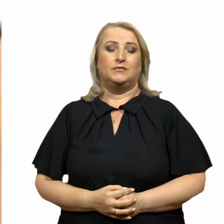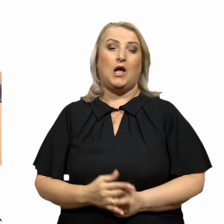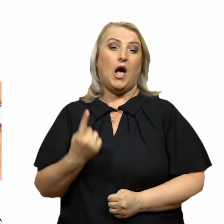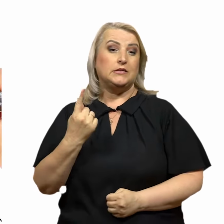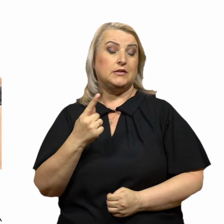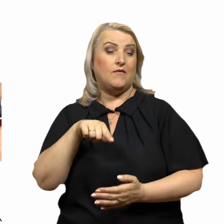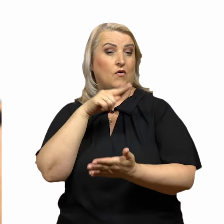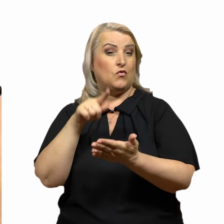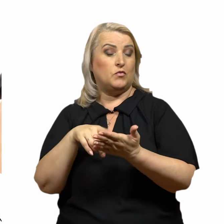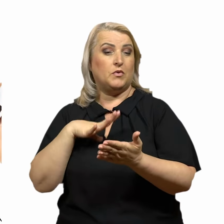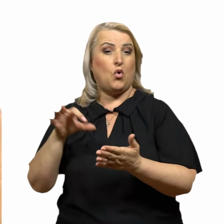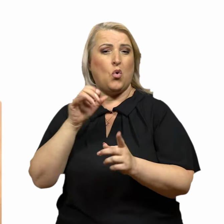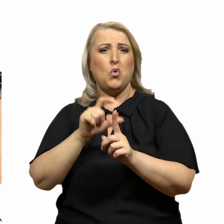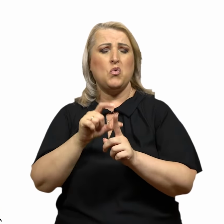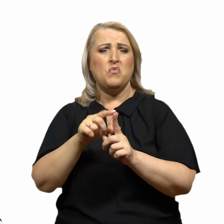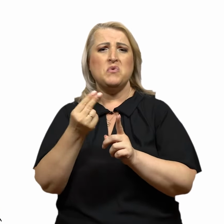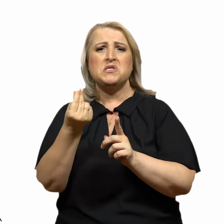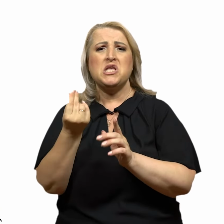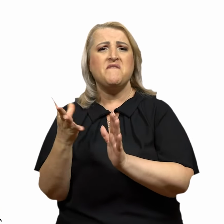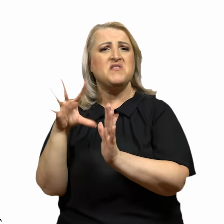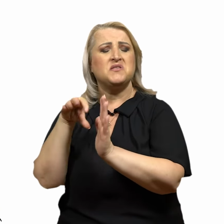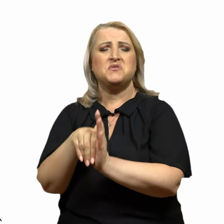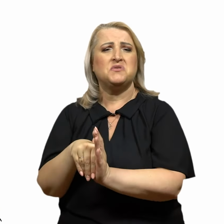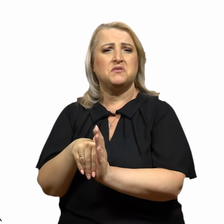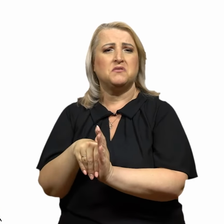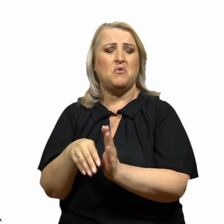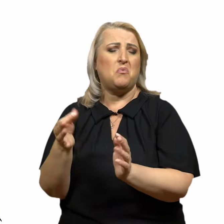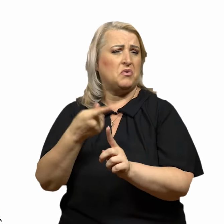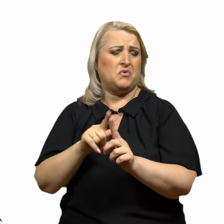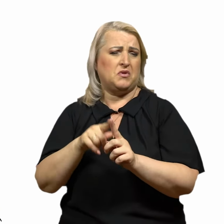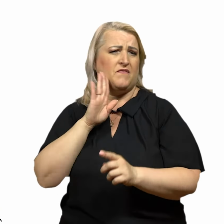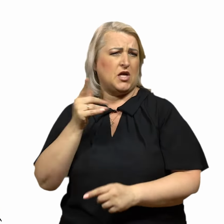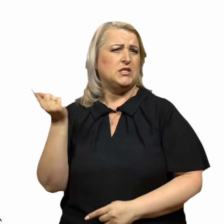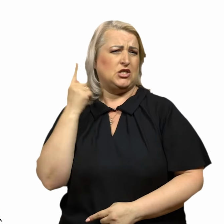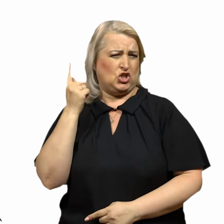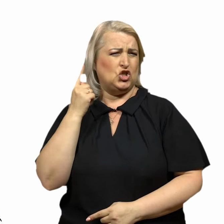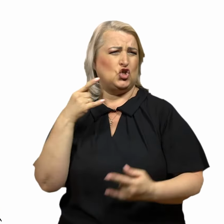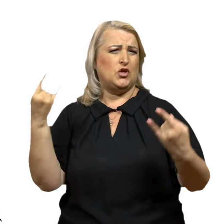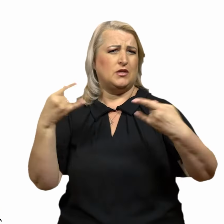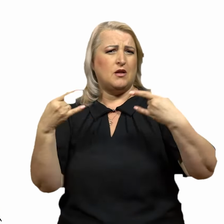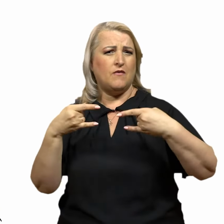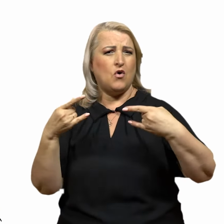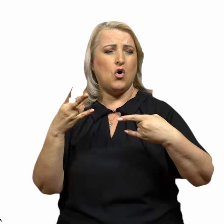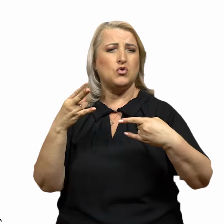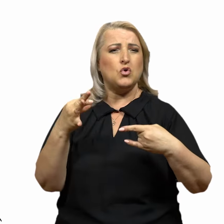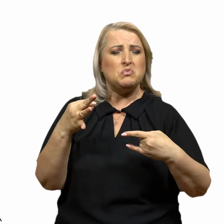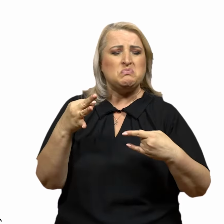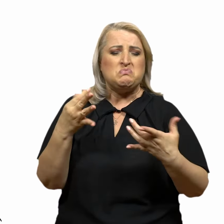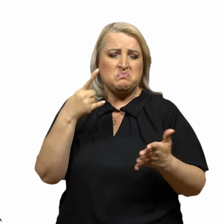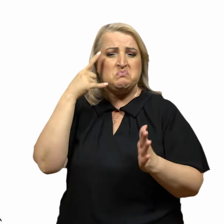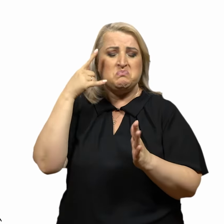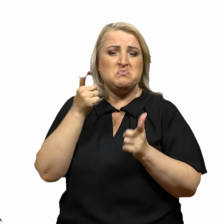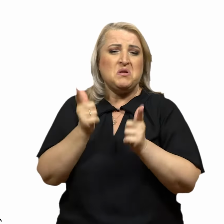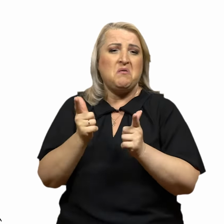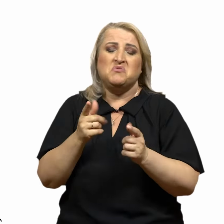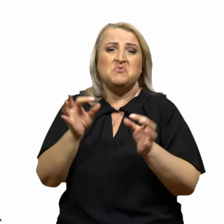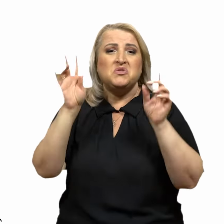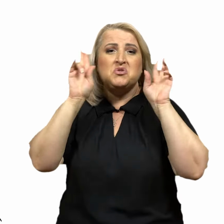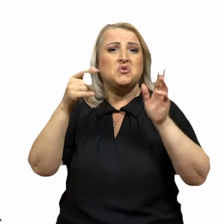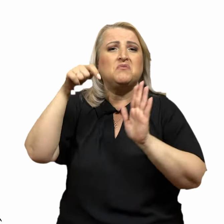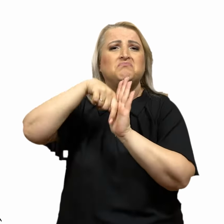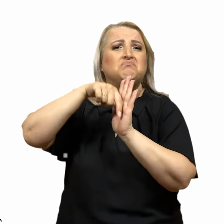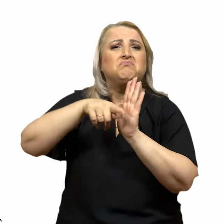dintre ele se referea la cuvântul investiții, pe care Emily l-a auzit de la televizor, dar a recunoscut că nu prea știe ce